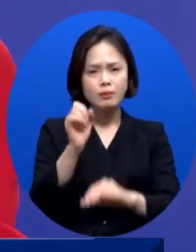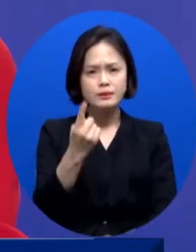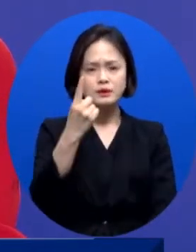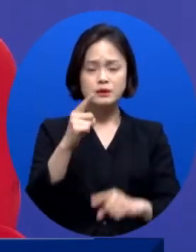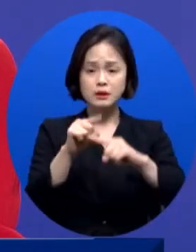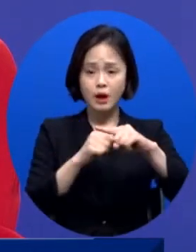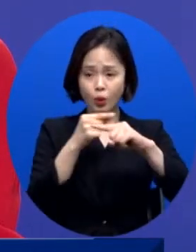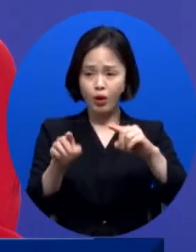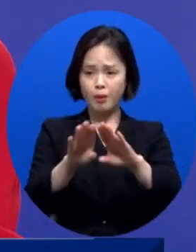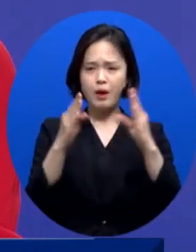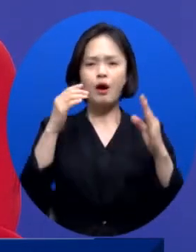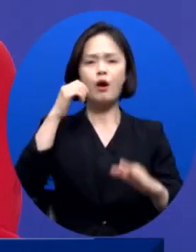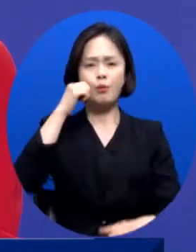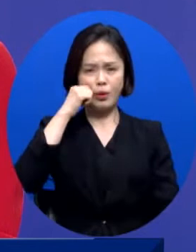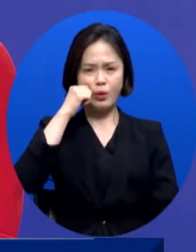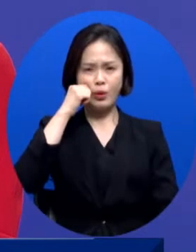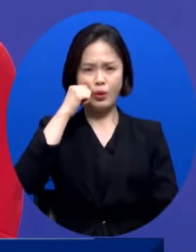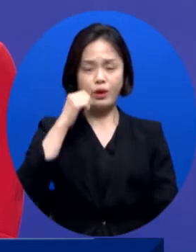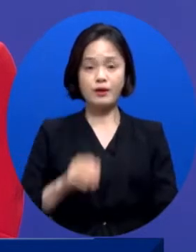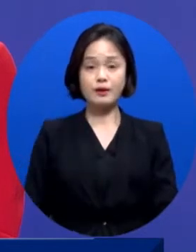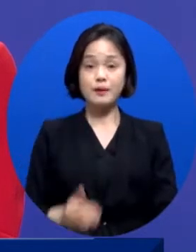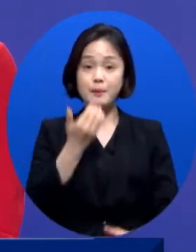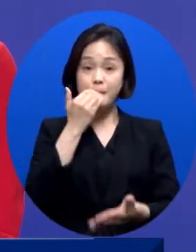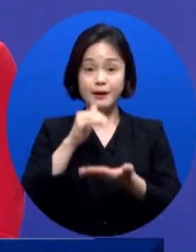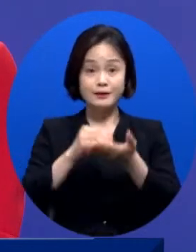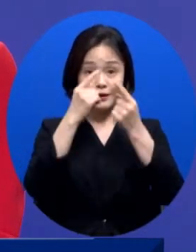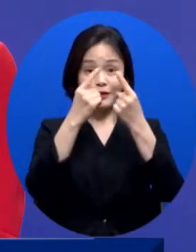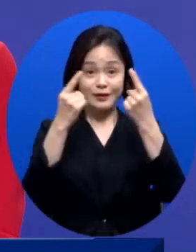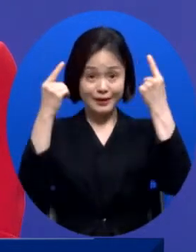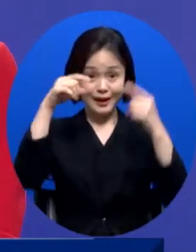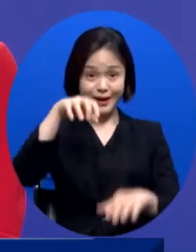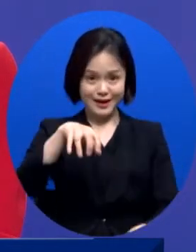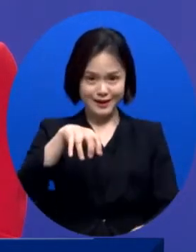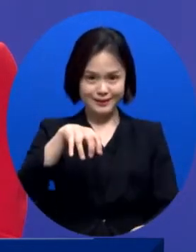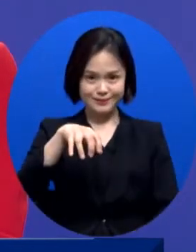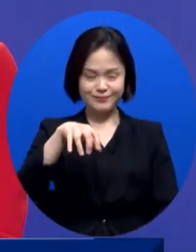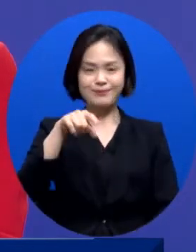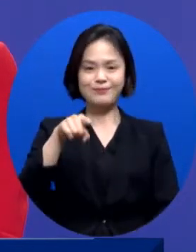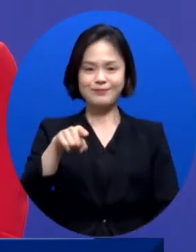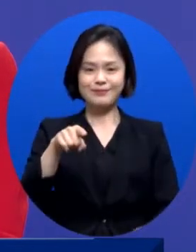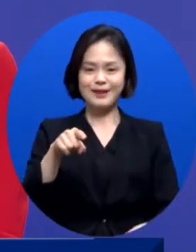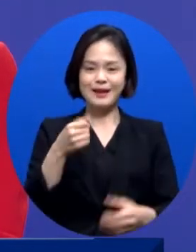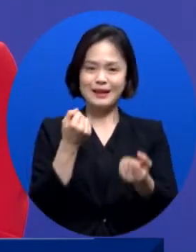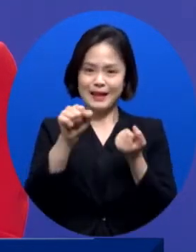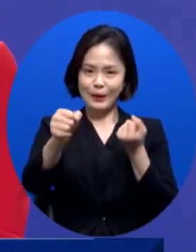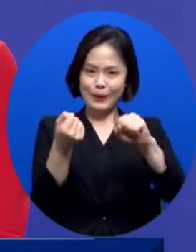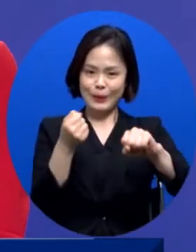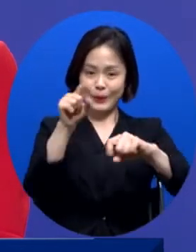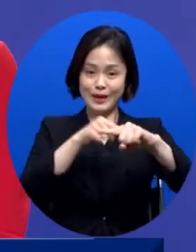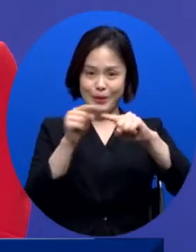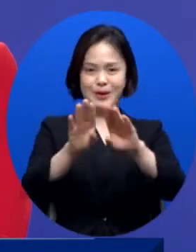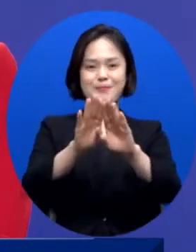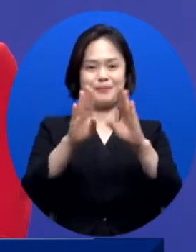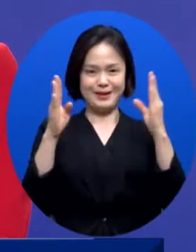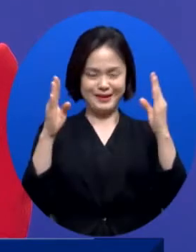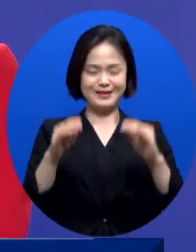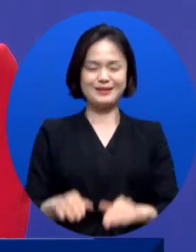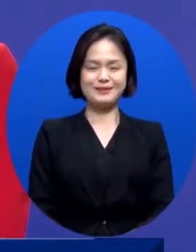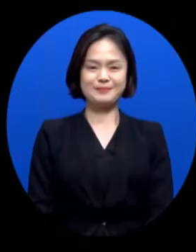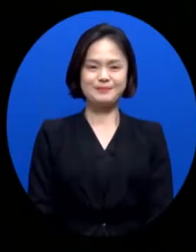어려웠는데요. 이런 가운데 백석대학교에서 태권도 실력을 뽐내는 국제대회가 열려 주목받고 있습니다. 최대진 기자입니다.